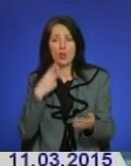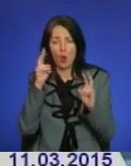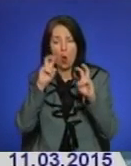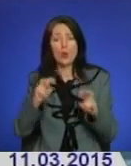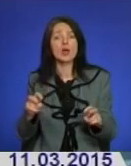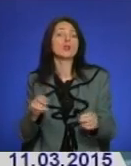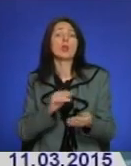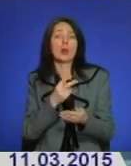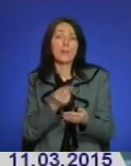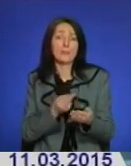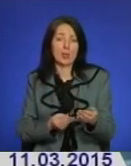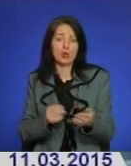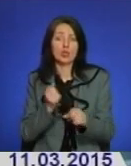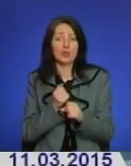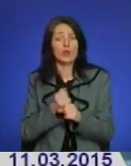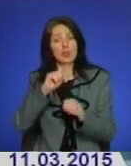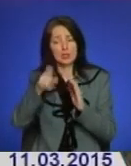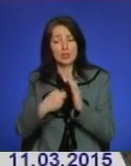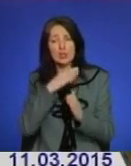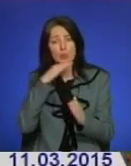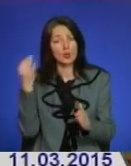чимало цікавого про його життя і творчість.